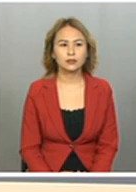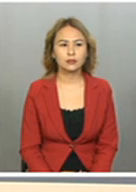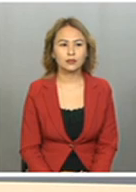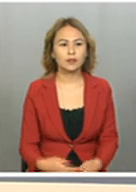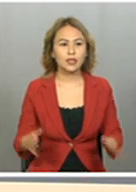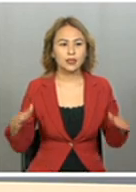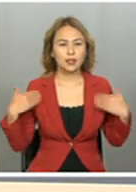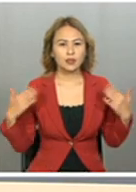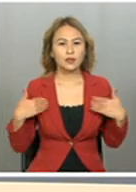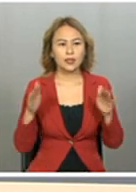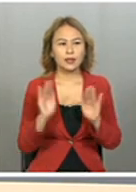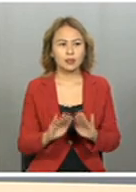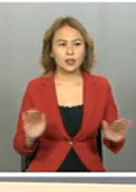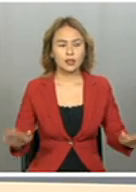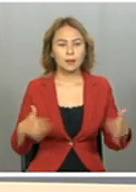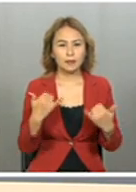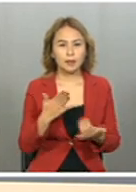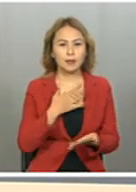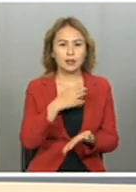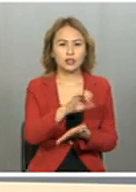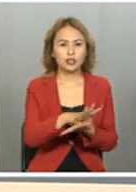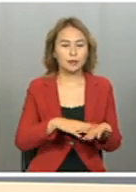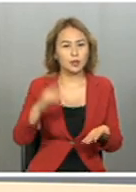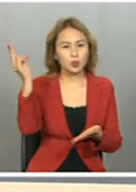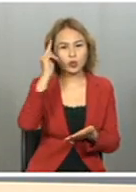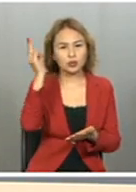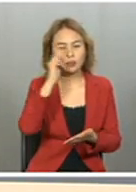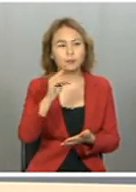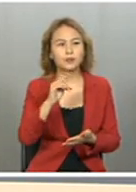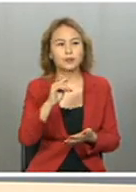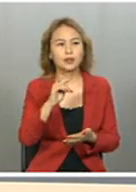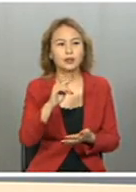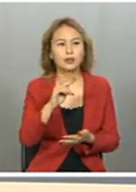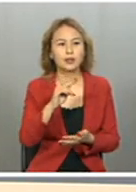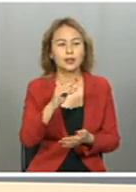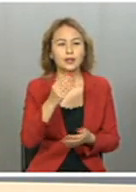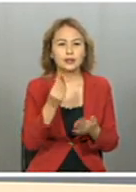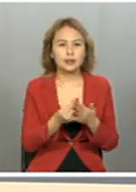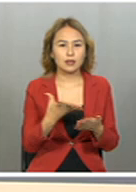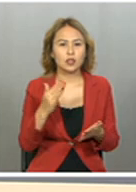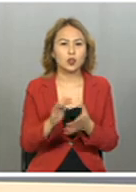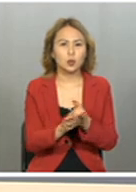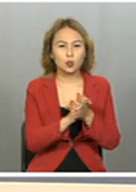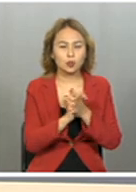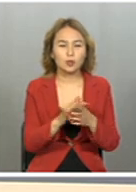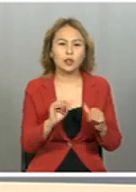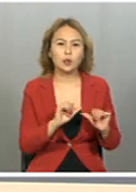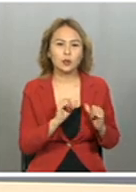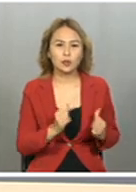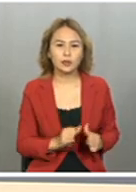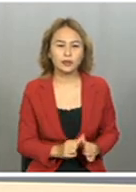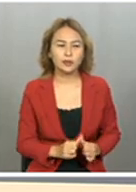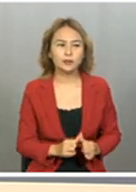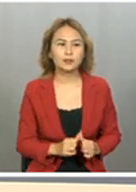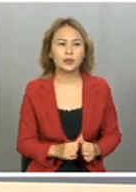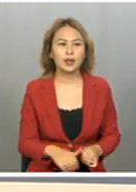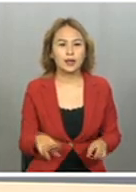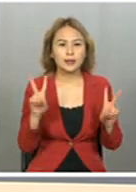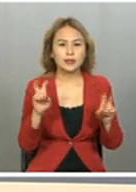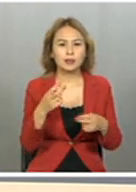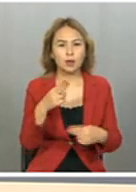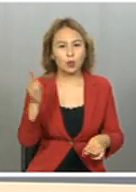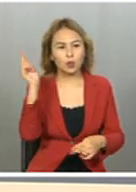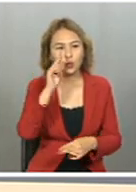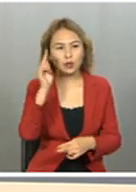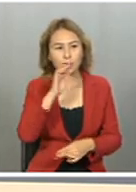Здравствуйте, ребята! Мы продолжаем изучение раздела «Ценности, дружба и любовь». Тема урока: «Мы